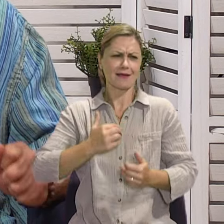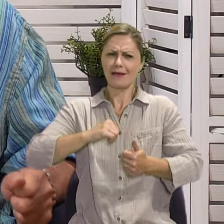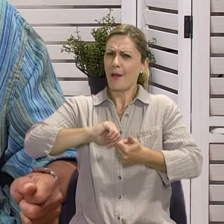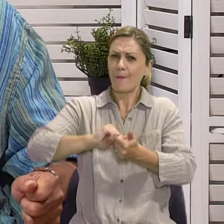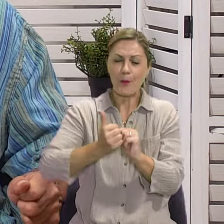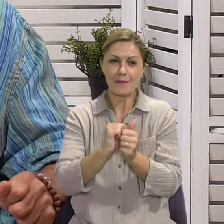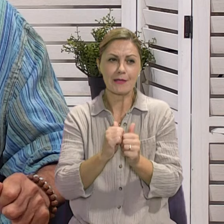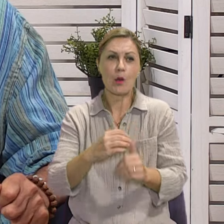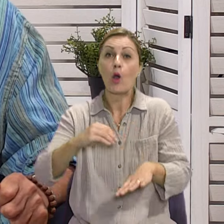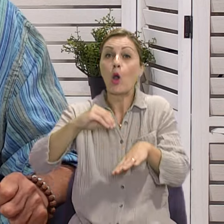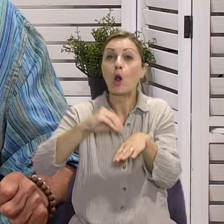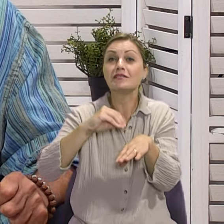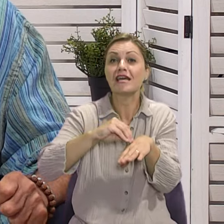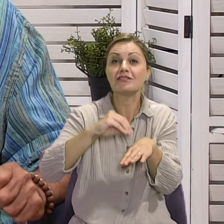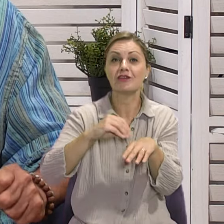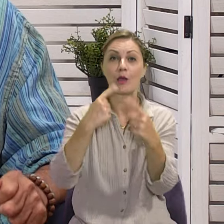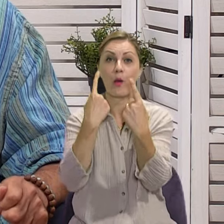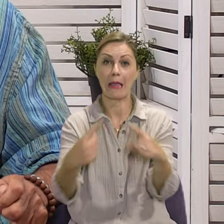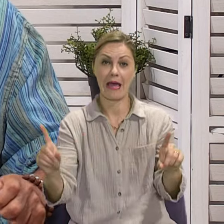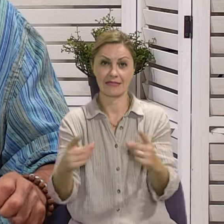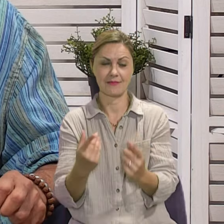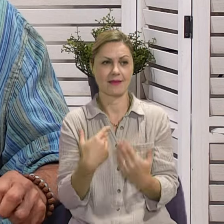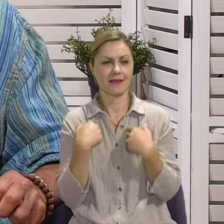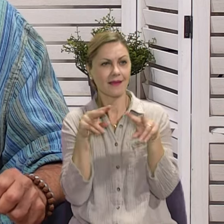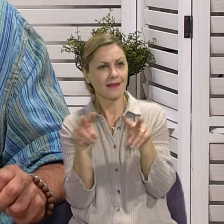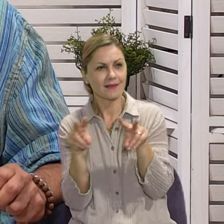kojima je stalo, koji se trude,